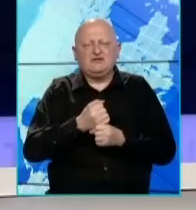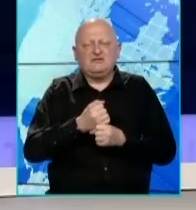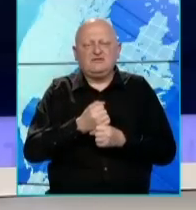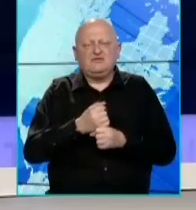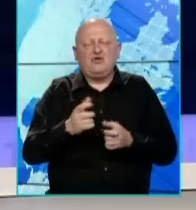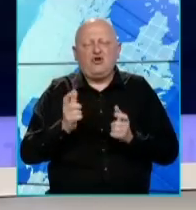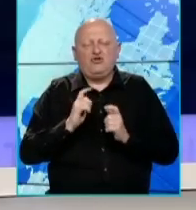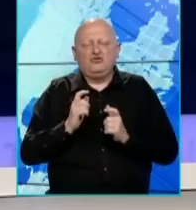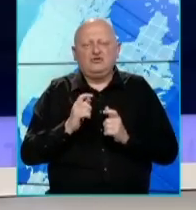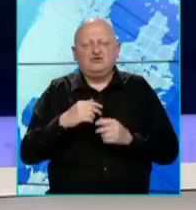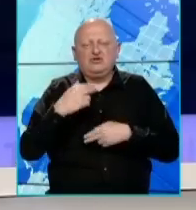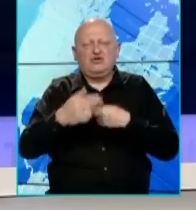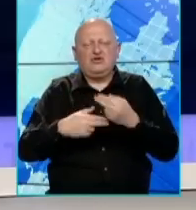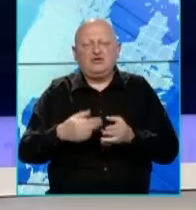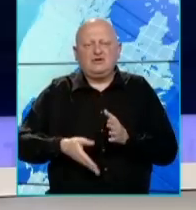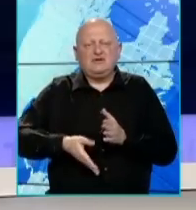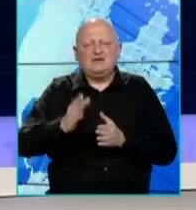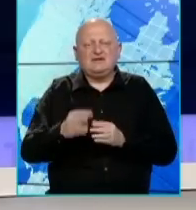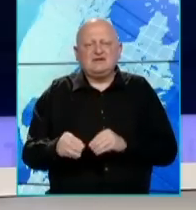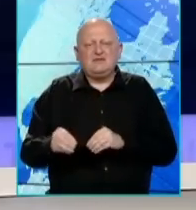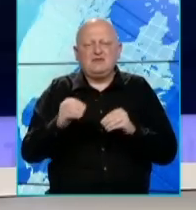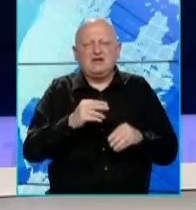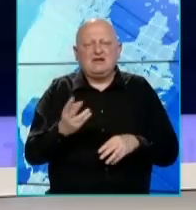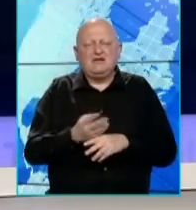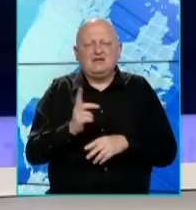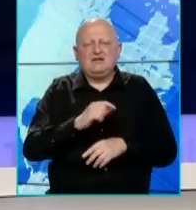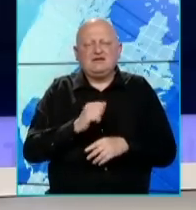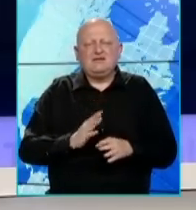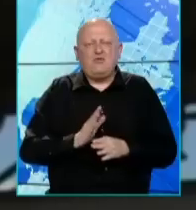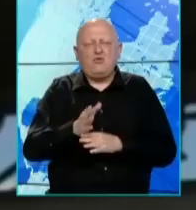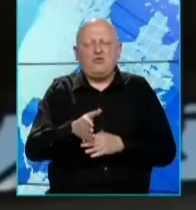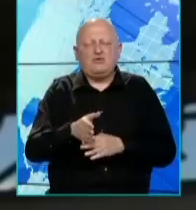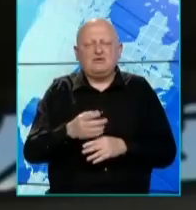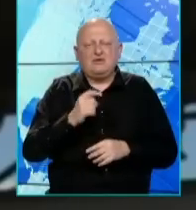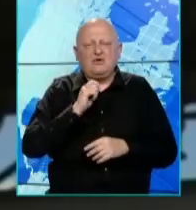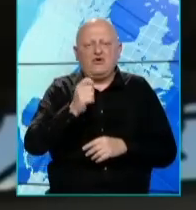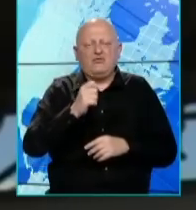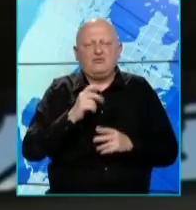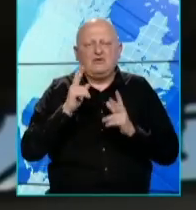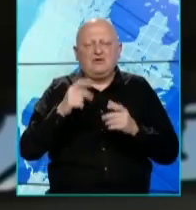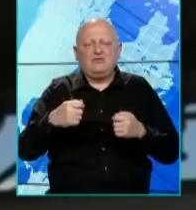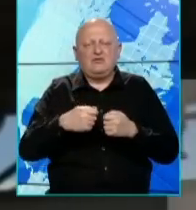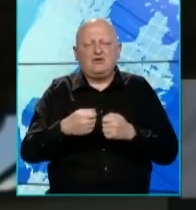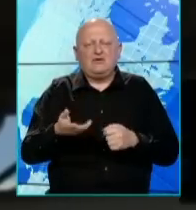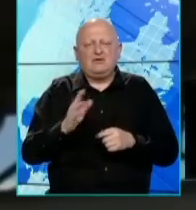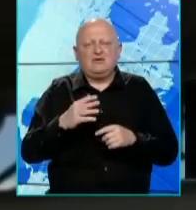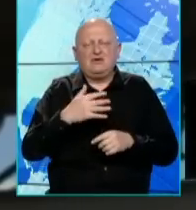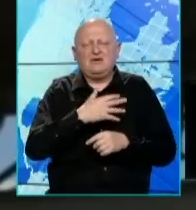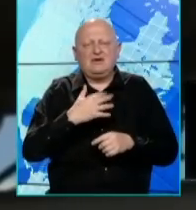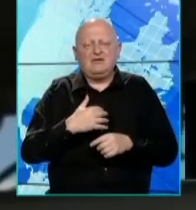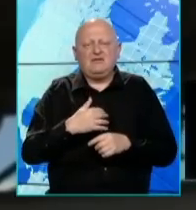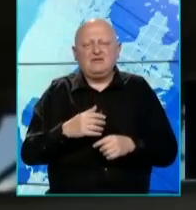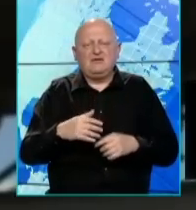Hercegovine očekuje da kontroliše izlaz migranata iz zemlje, a ne samo ulaz. Komentarisao je tako zahtjev Kluba zastupnika